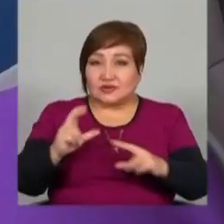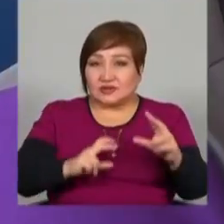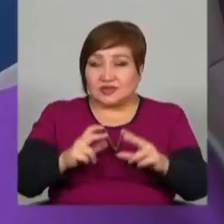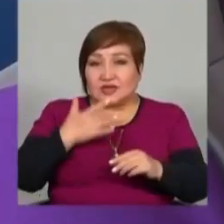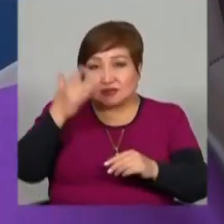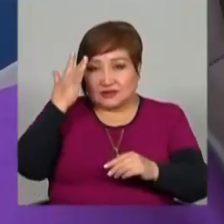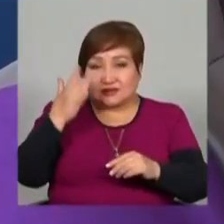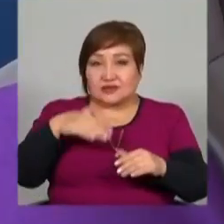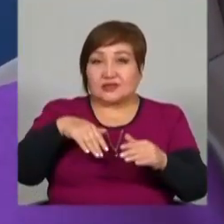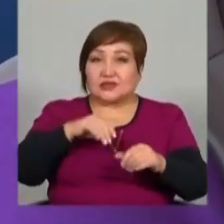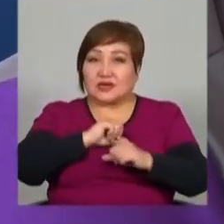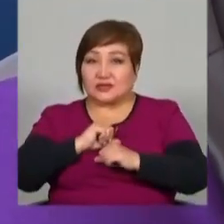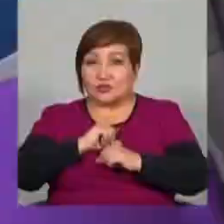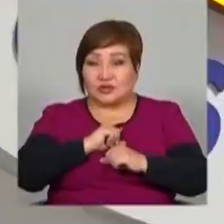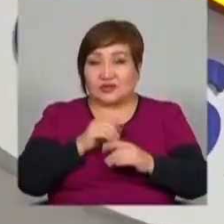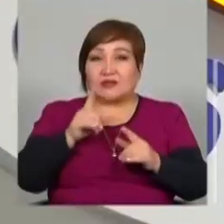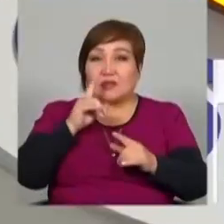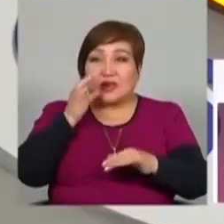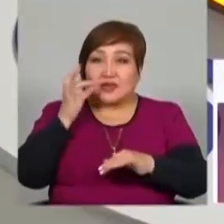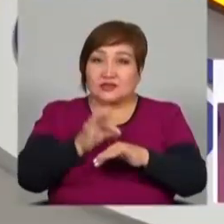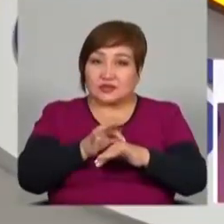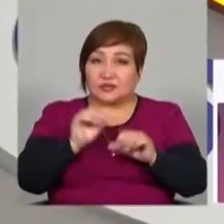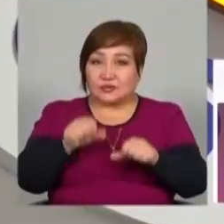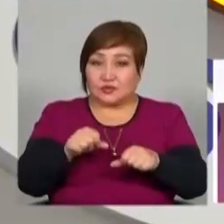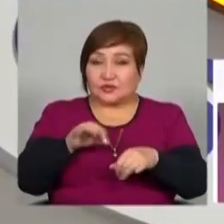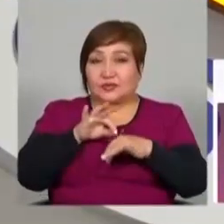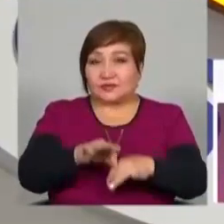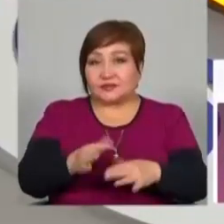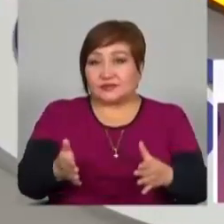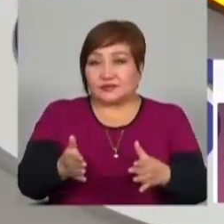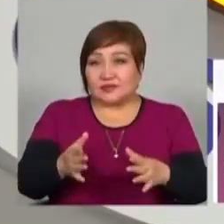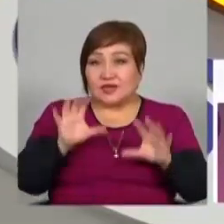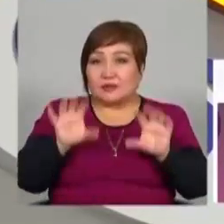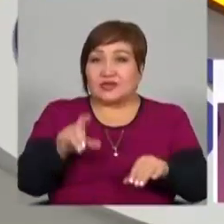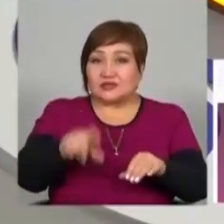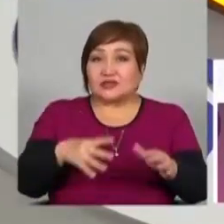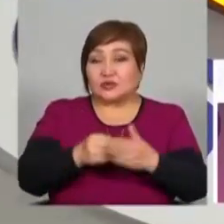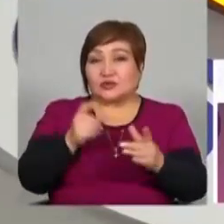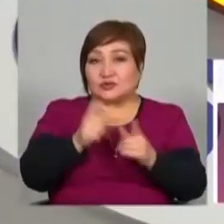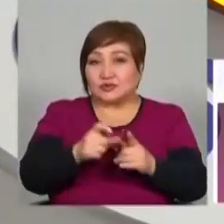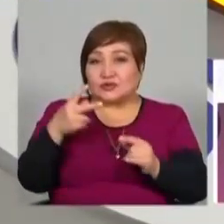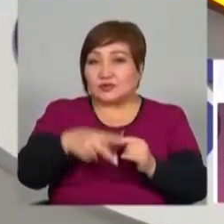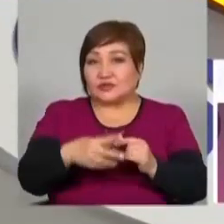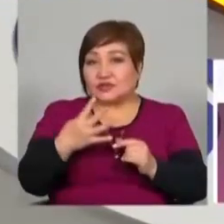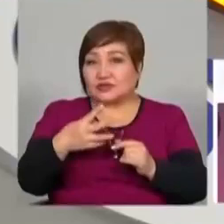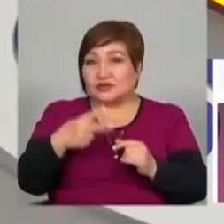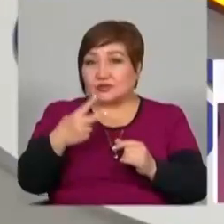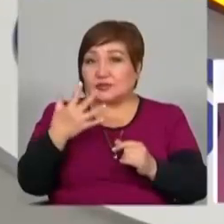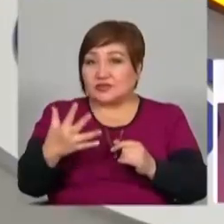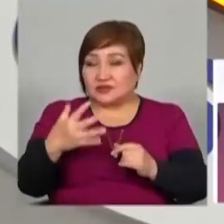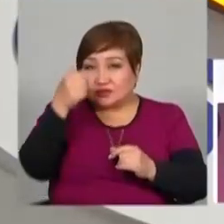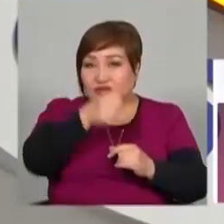ақылы іс тәжірибеден өту мүмкіндігі бар. Президент өз сөзінде 2025 жылға қарай ел